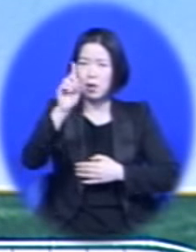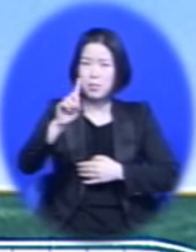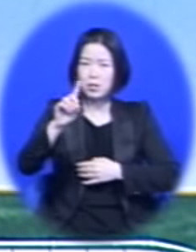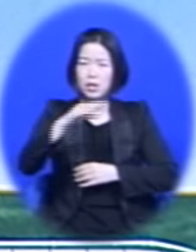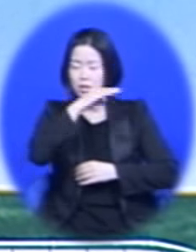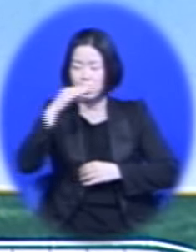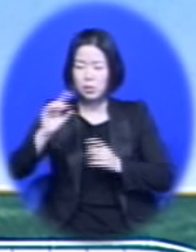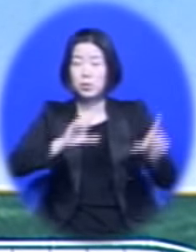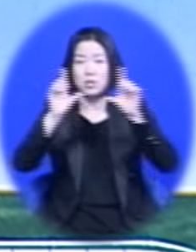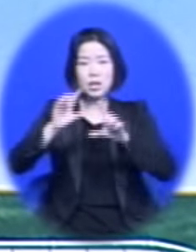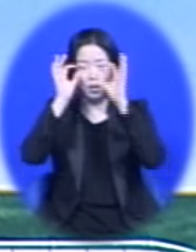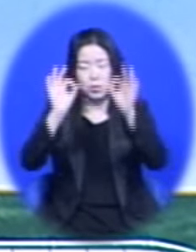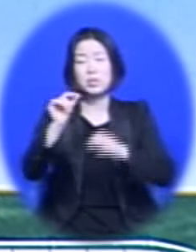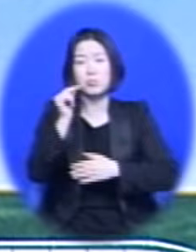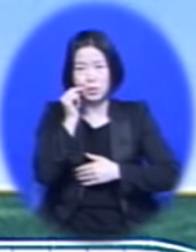살아보지도 못했고